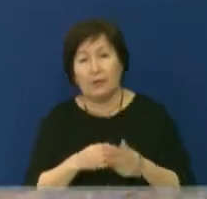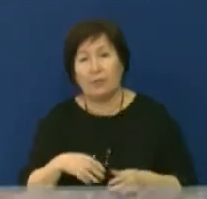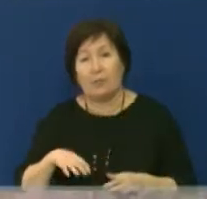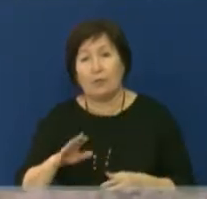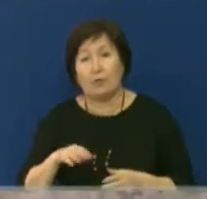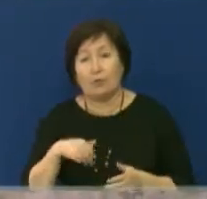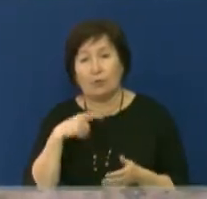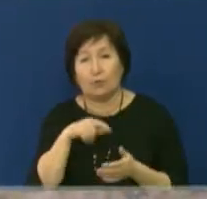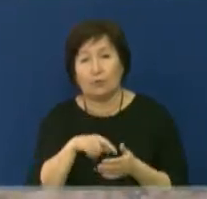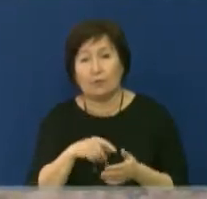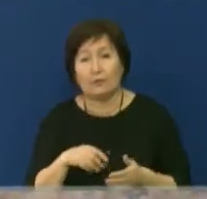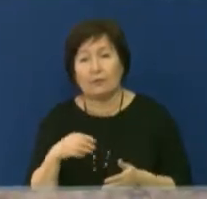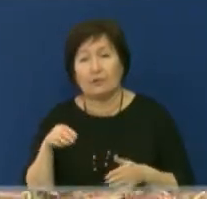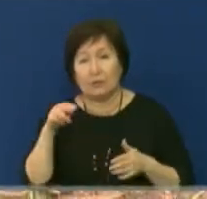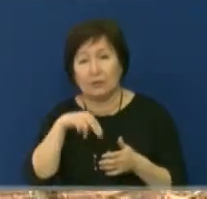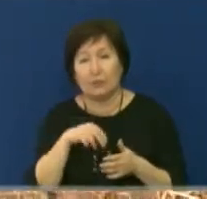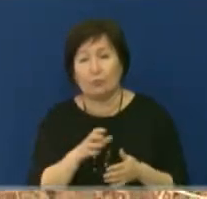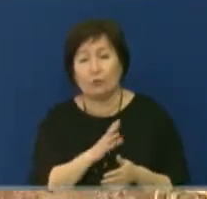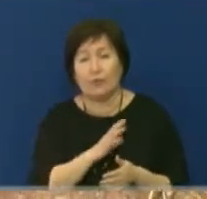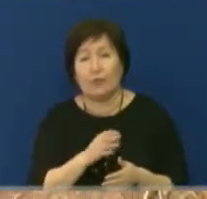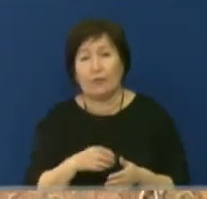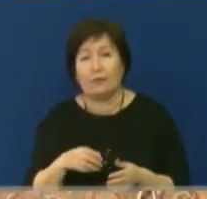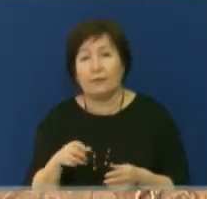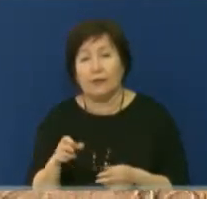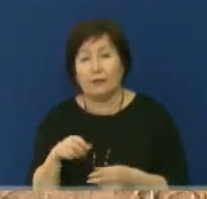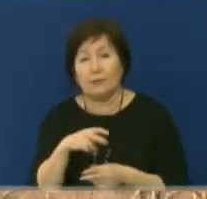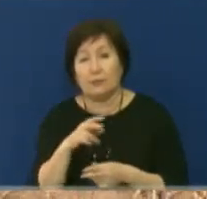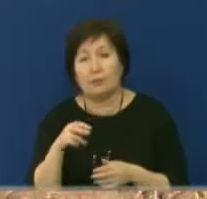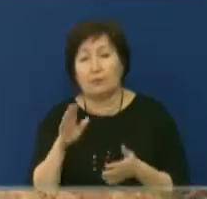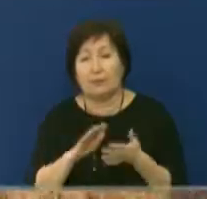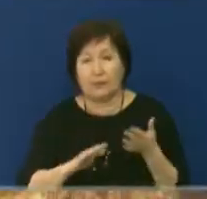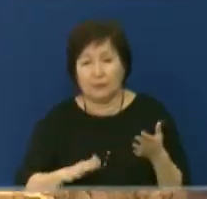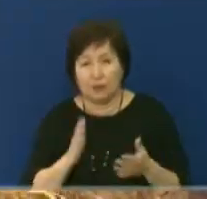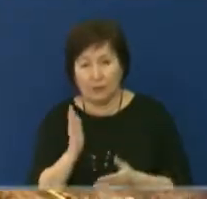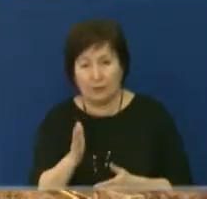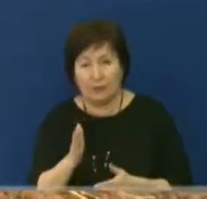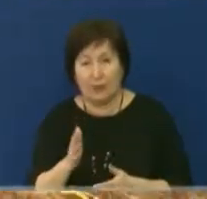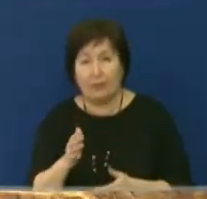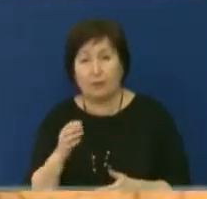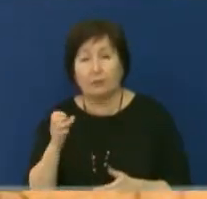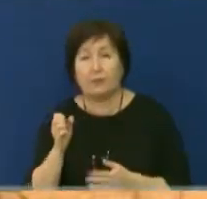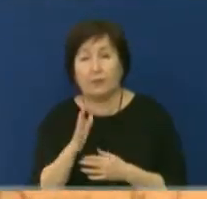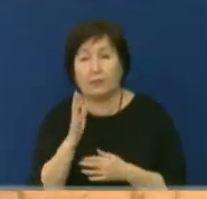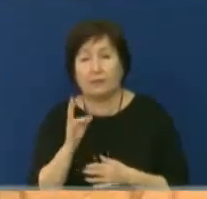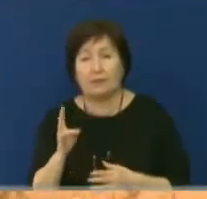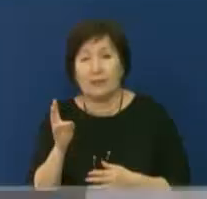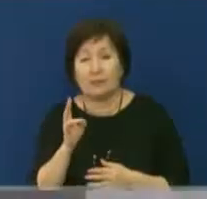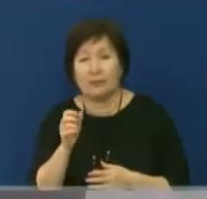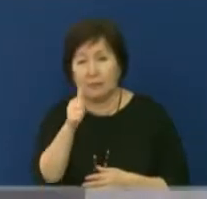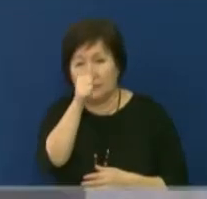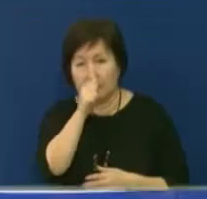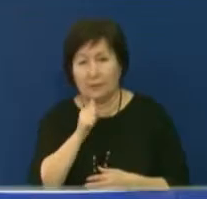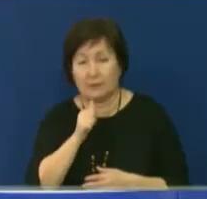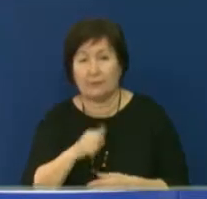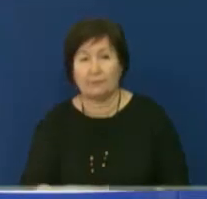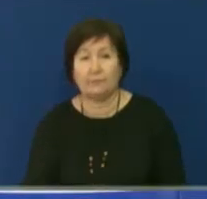3500 саженцев. Акция продлится до 15 ноября. Талшын Шакыртхан, Бердібек Карымбай, Рустем Кайратұлы, Ержан Макзумов, телеканал